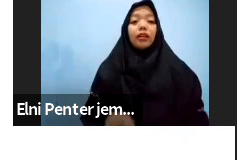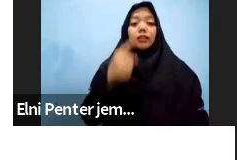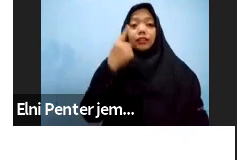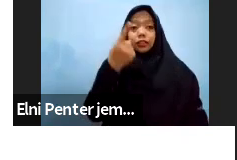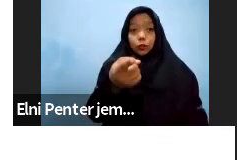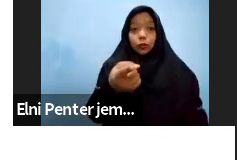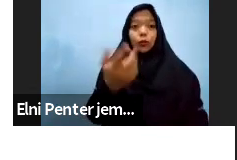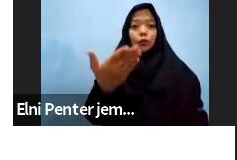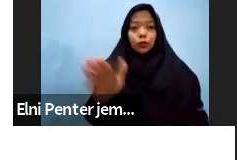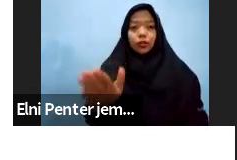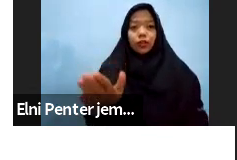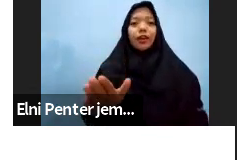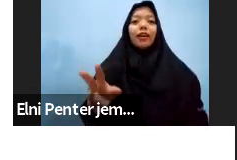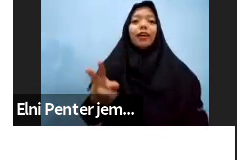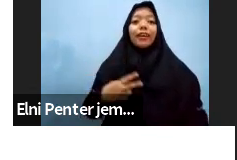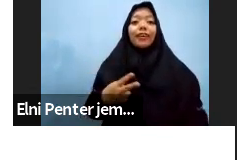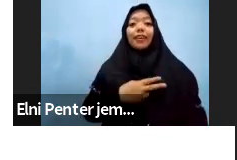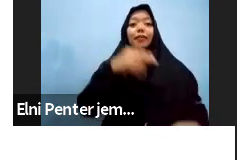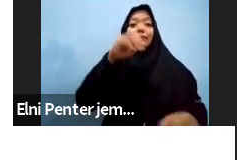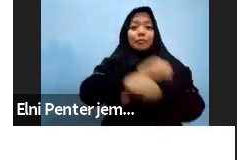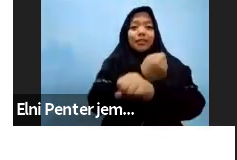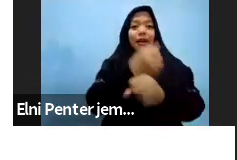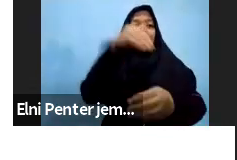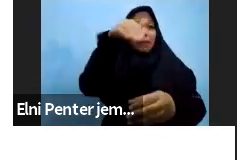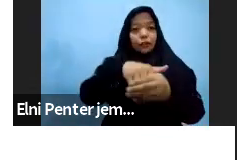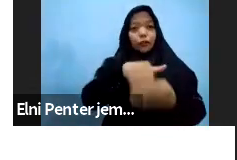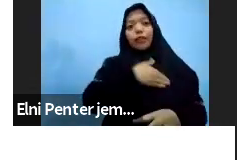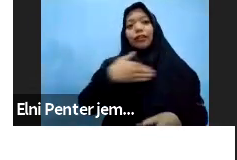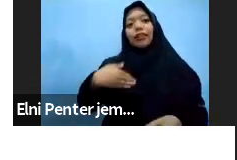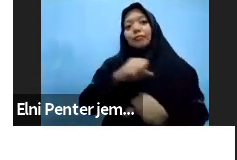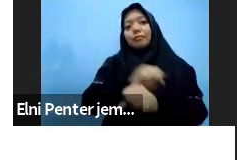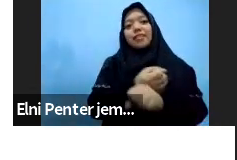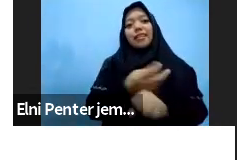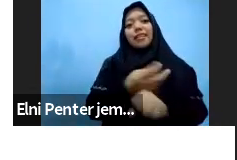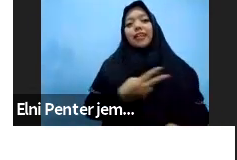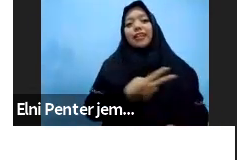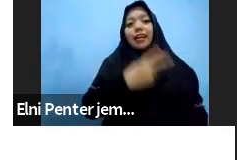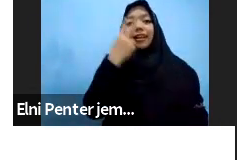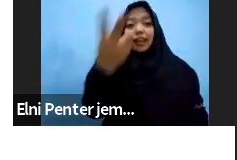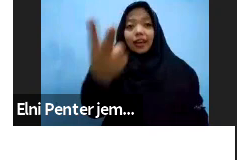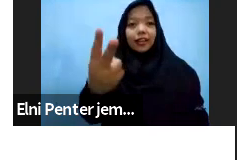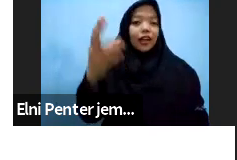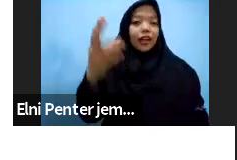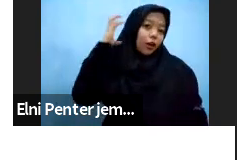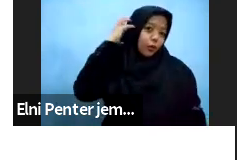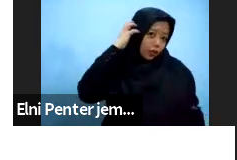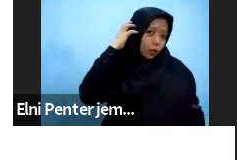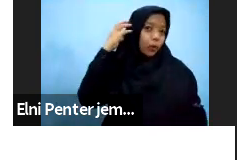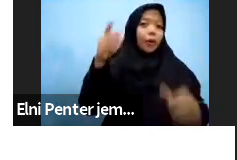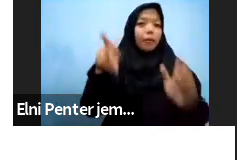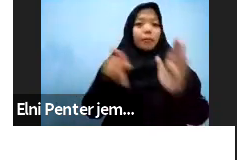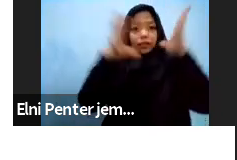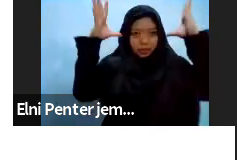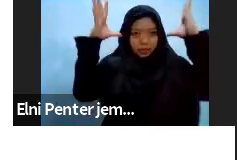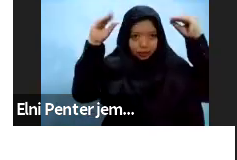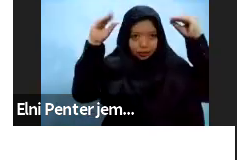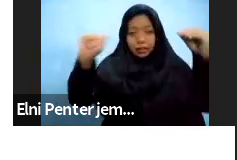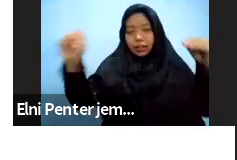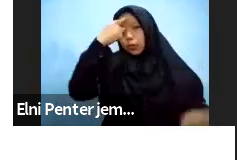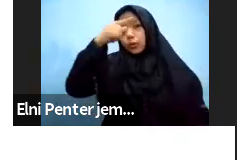sudah begitu masuk nanti akan terlihat ada media audio pendidikan untuk anak usia dini ada